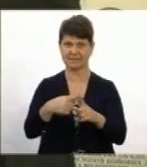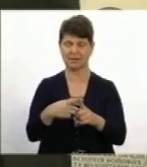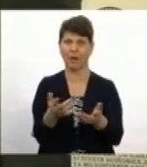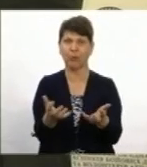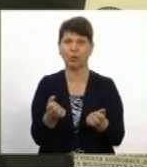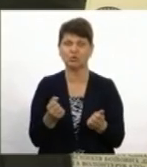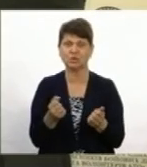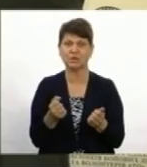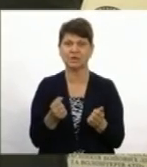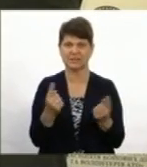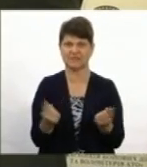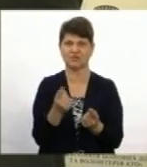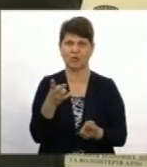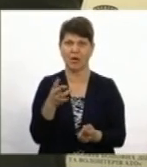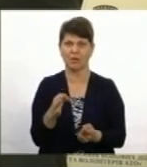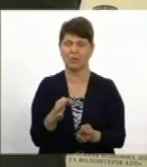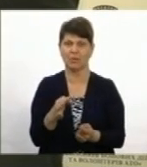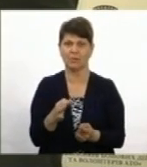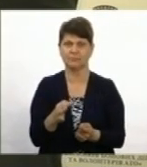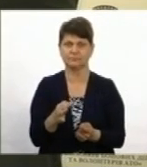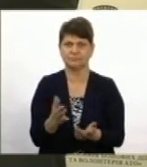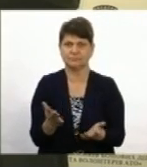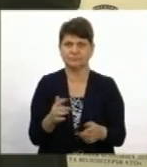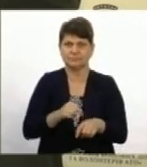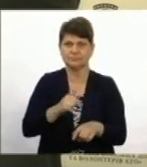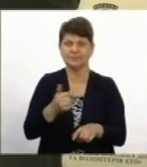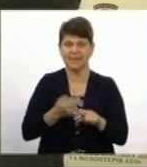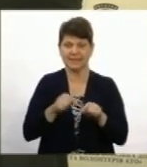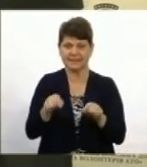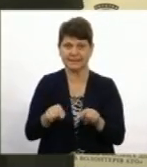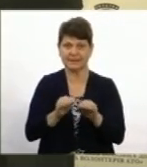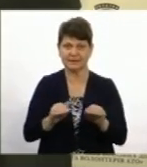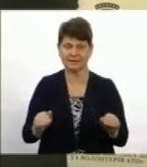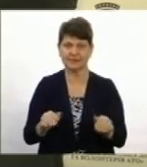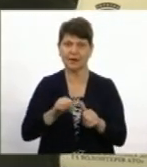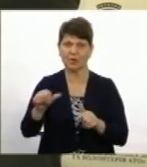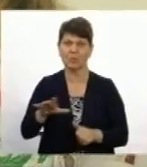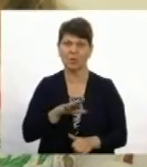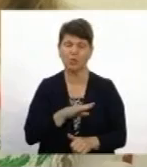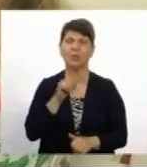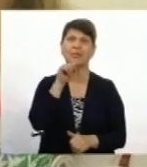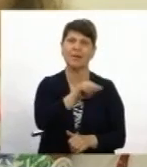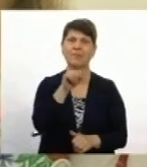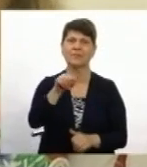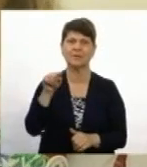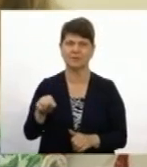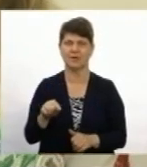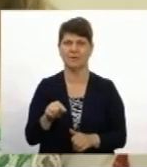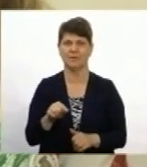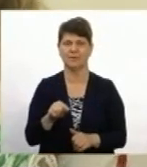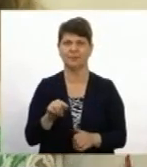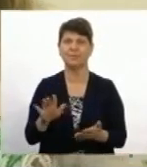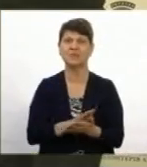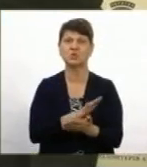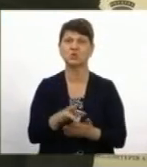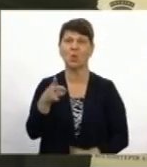це, звичайно, ніколи не можна забути. Але ці дітки, крім того, що вони були в Варфоломеї, що уявіть, вони окінаріум